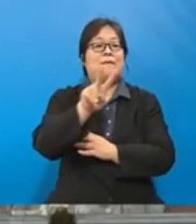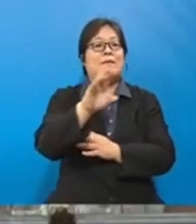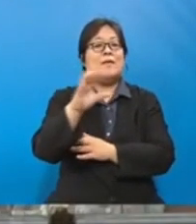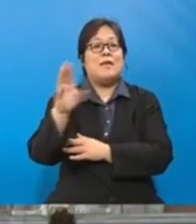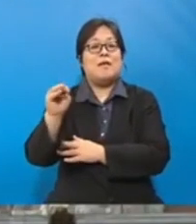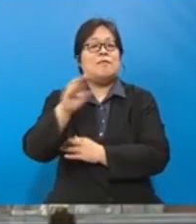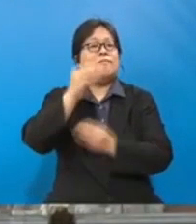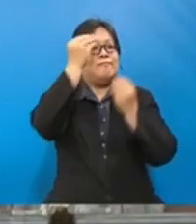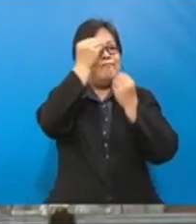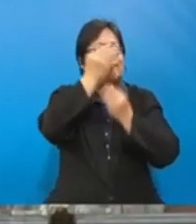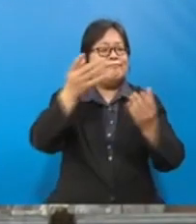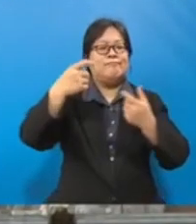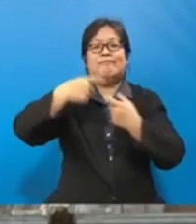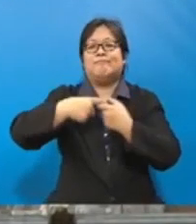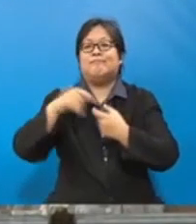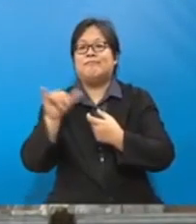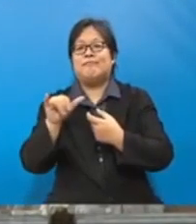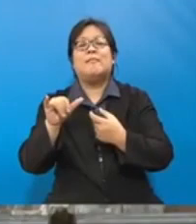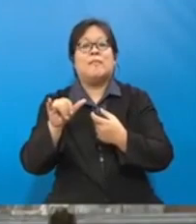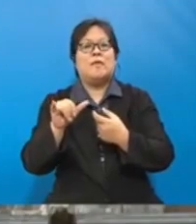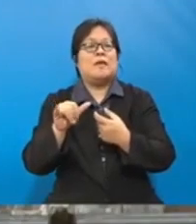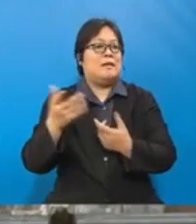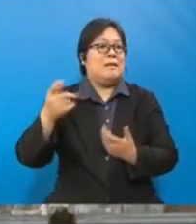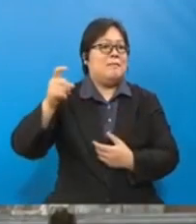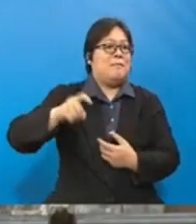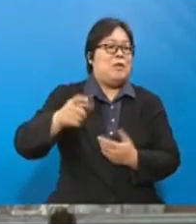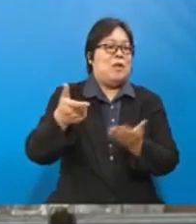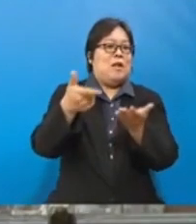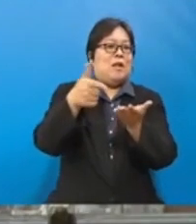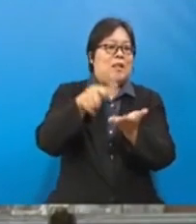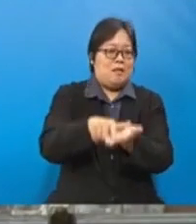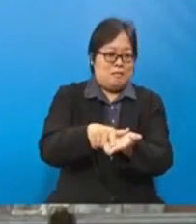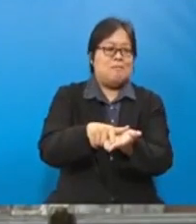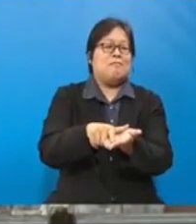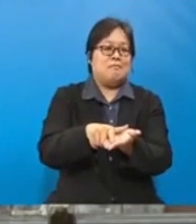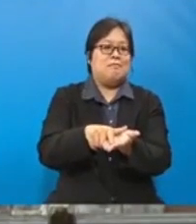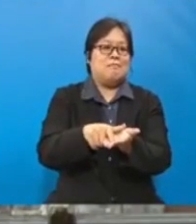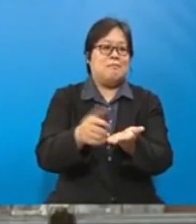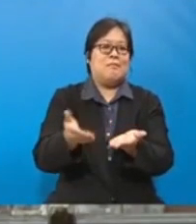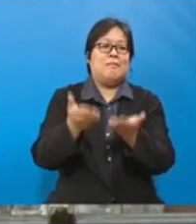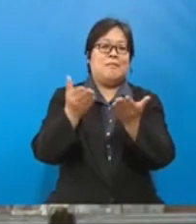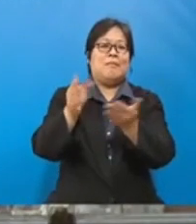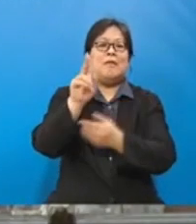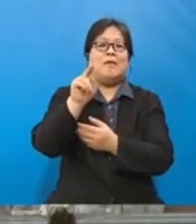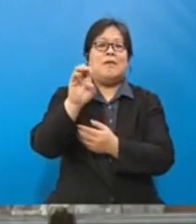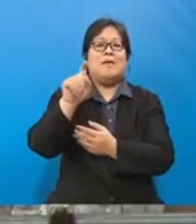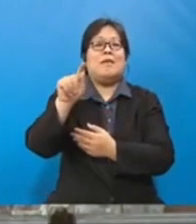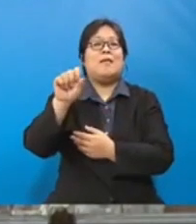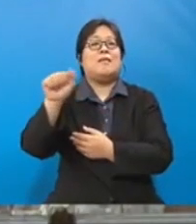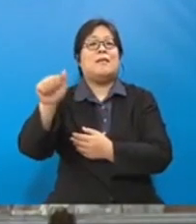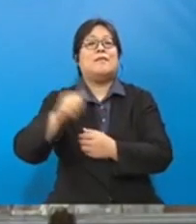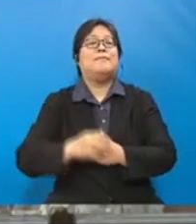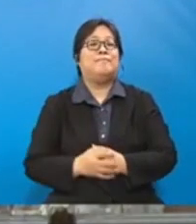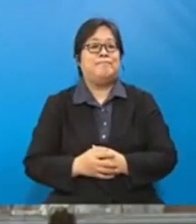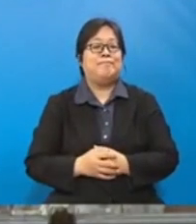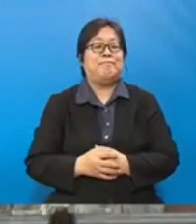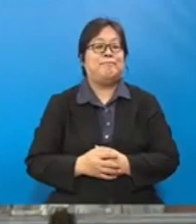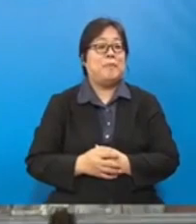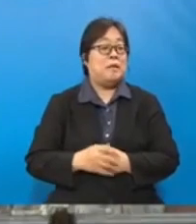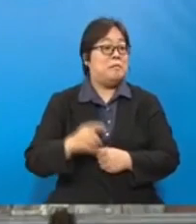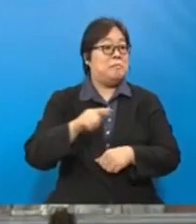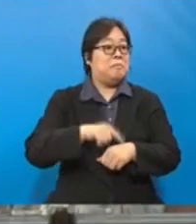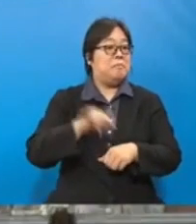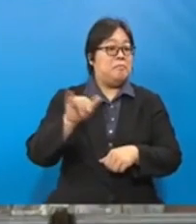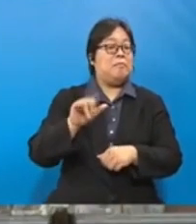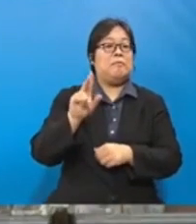maklumat berkaitan Project karbon secara sukarela yang perlu dilaporkan kepada kementerian lam sekitar danai dalam masih yang sama